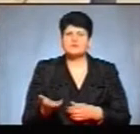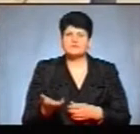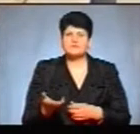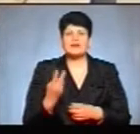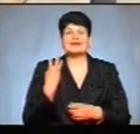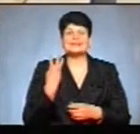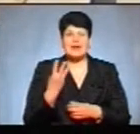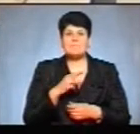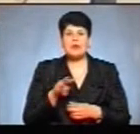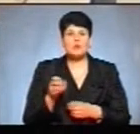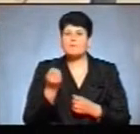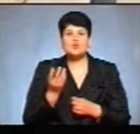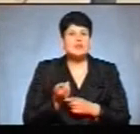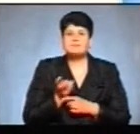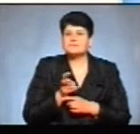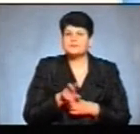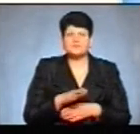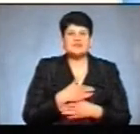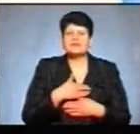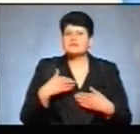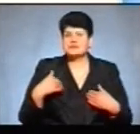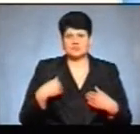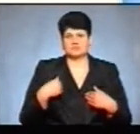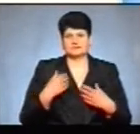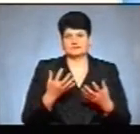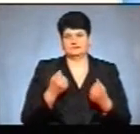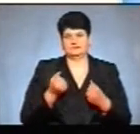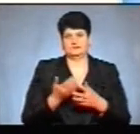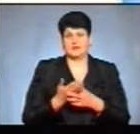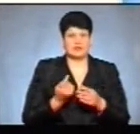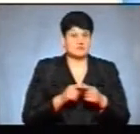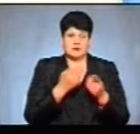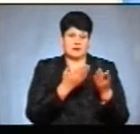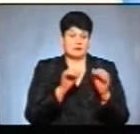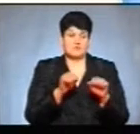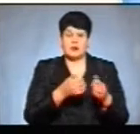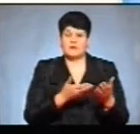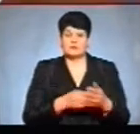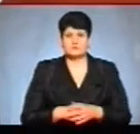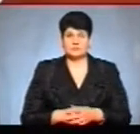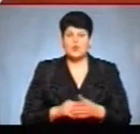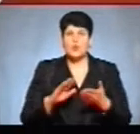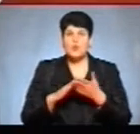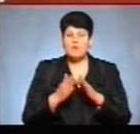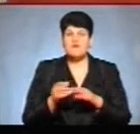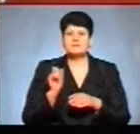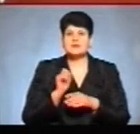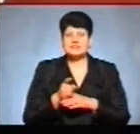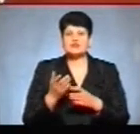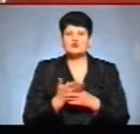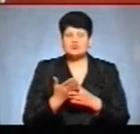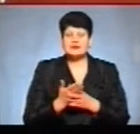мільйони просто не з'явились і не захотіли декларувати свої доходи. Ну, це їхнє право. І все ж таки умови призначення субсидій,